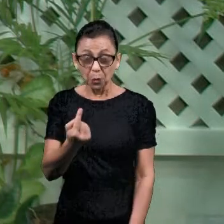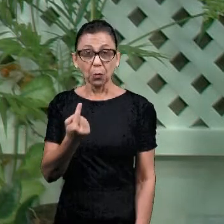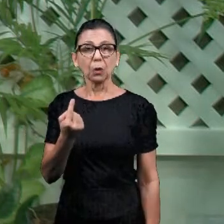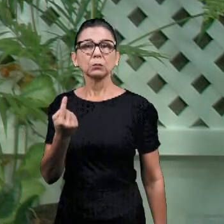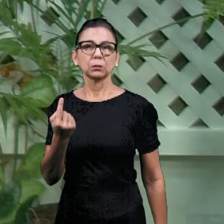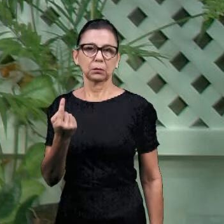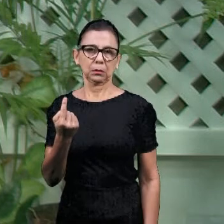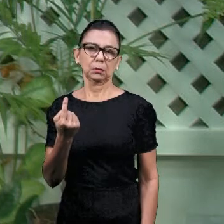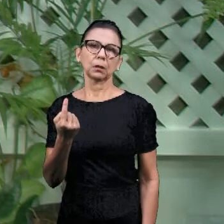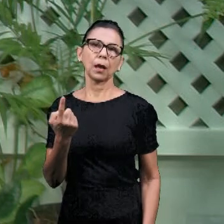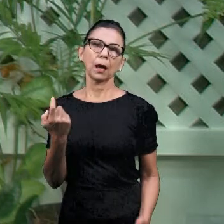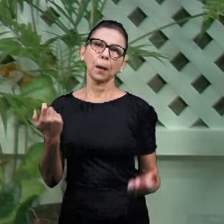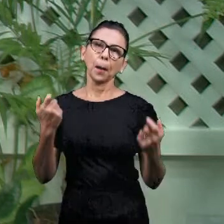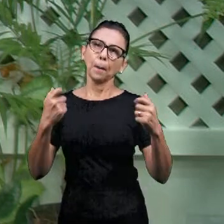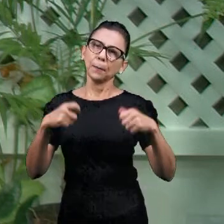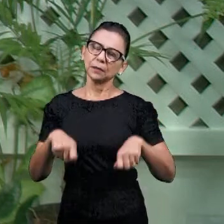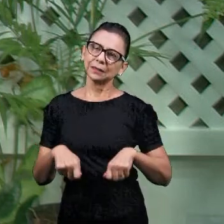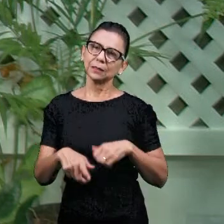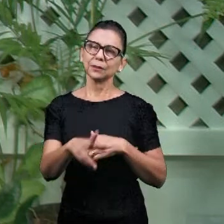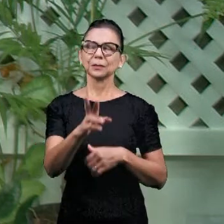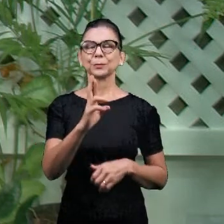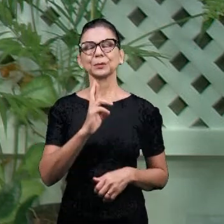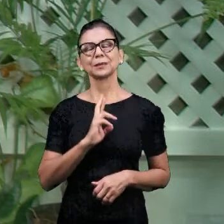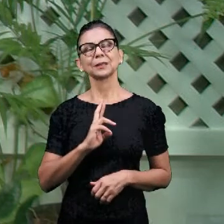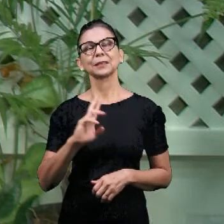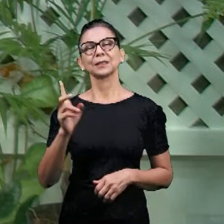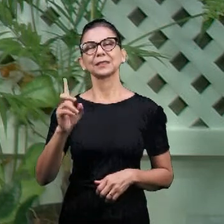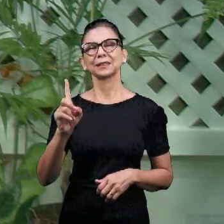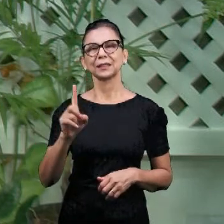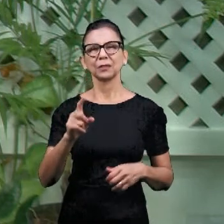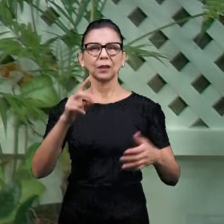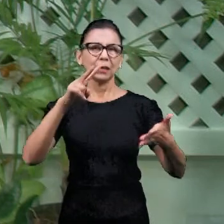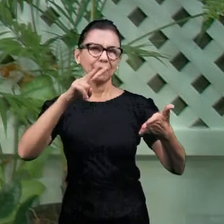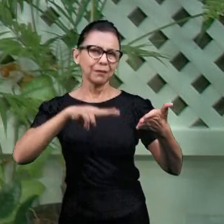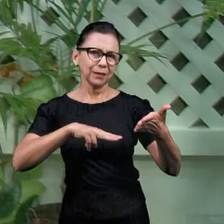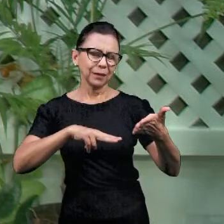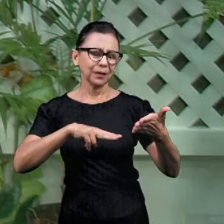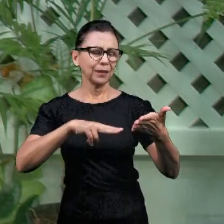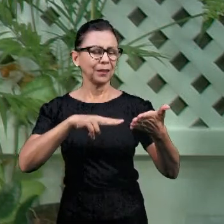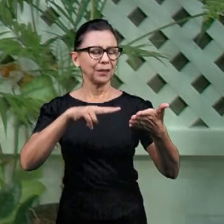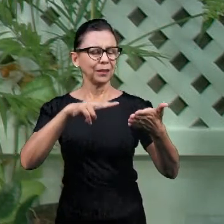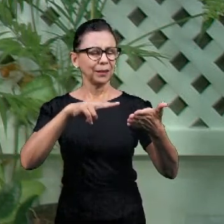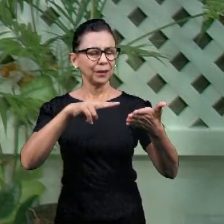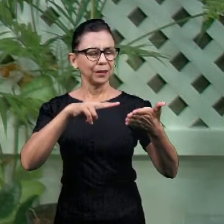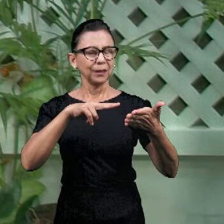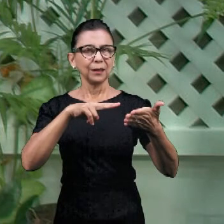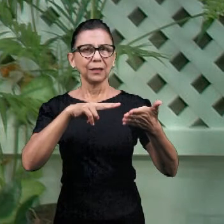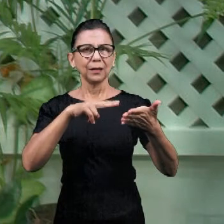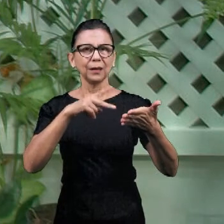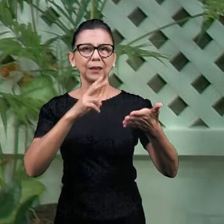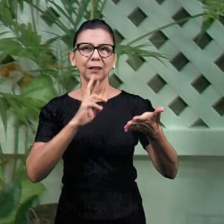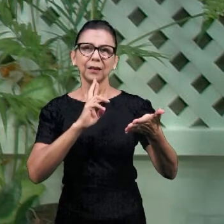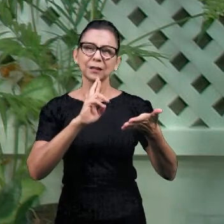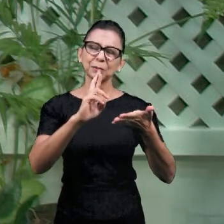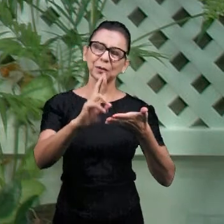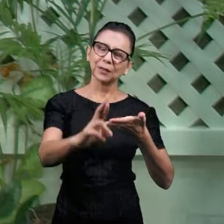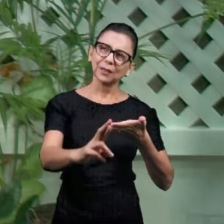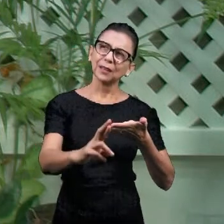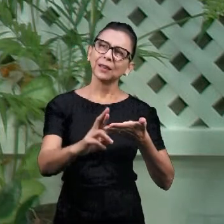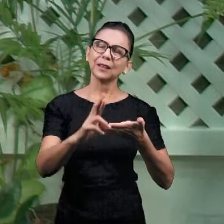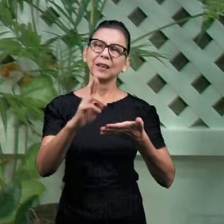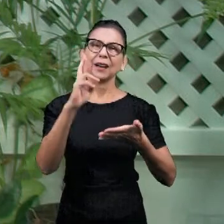condition de donner des réponses écrites, lire, répondre. Même pourquoi il n'y a pas